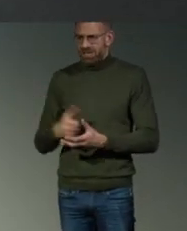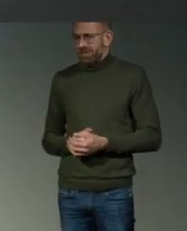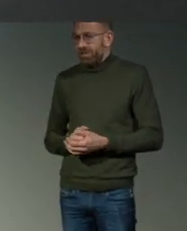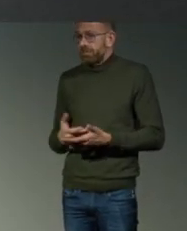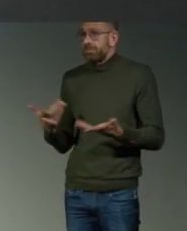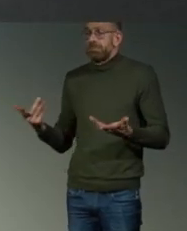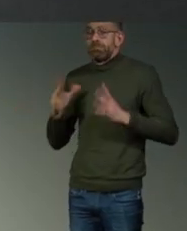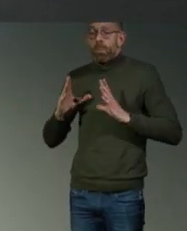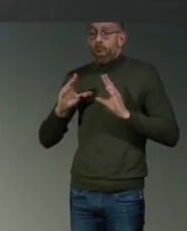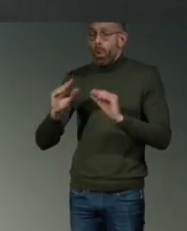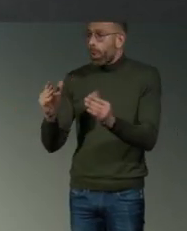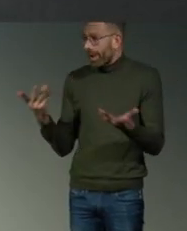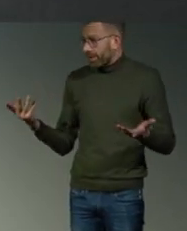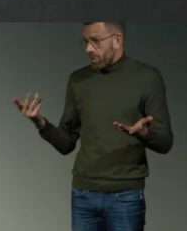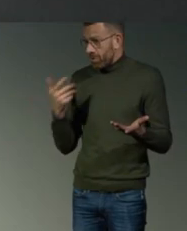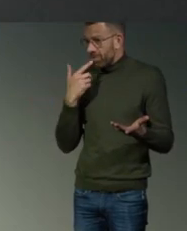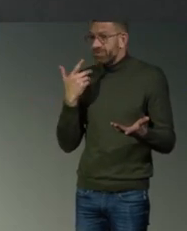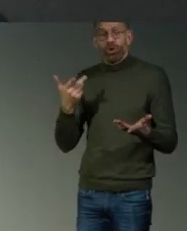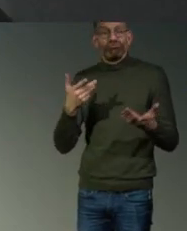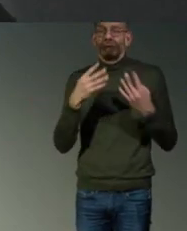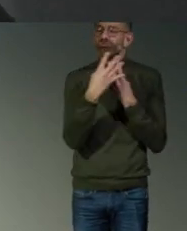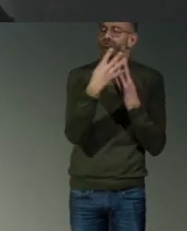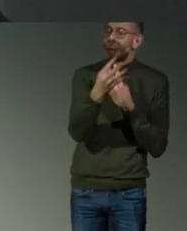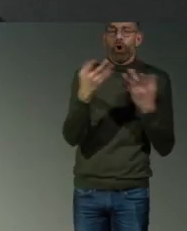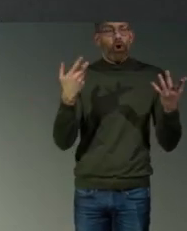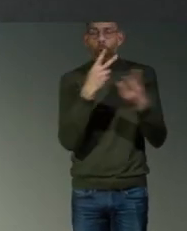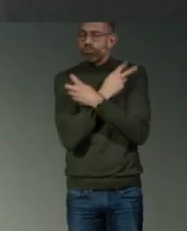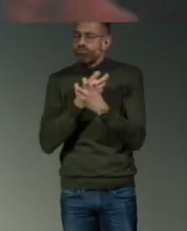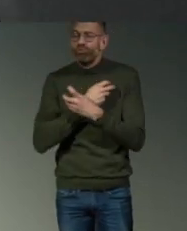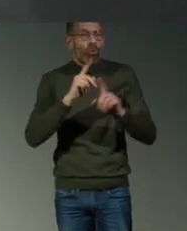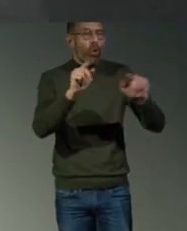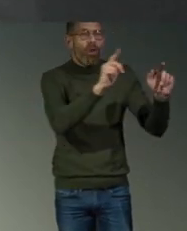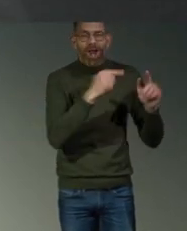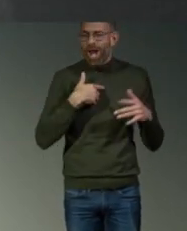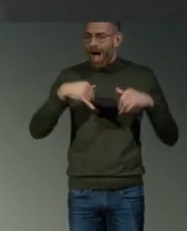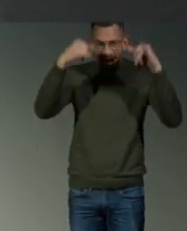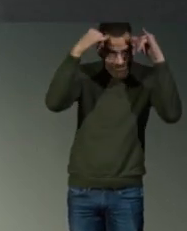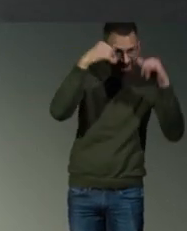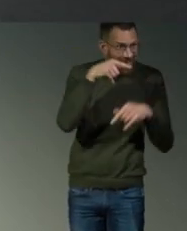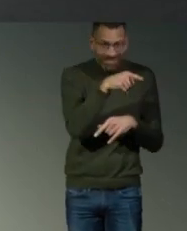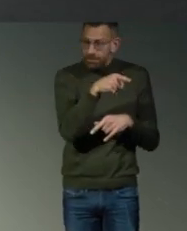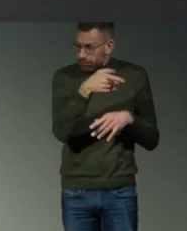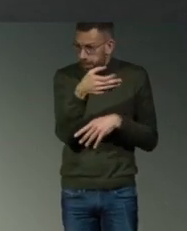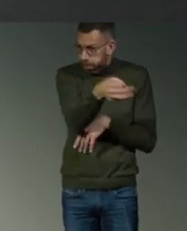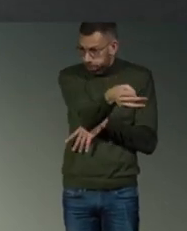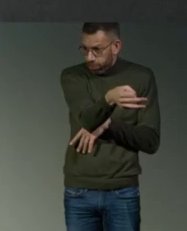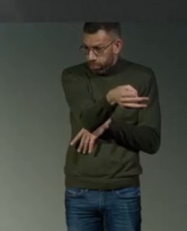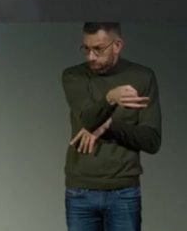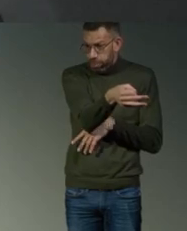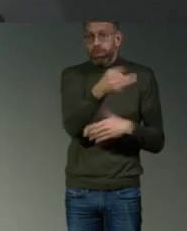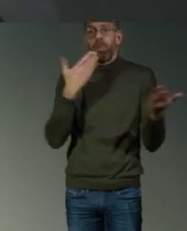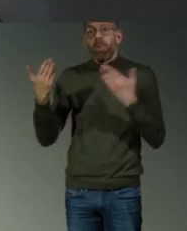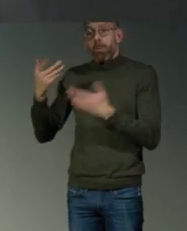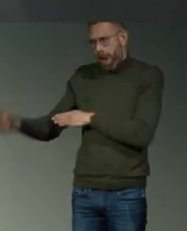concrètement, les quelques vaches qu'on voit dans les prés, les quelques moutons qu'on voit dans les prés sont hyper minoritaires dans la